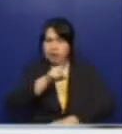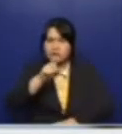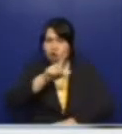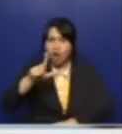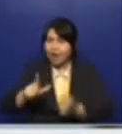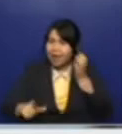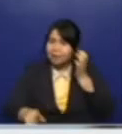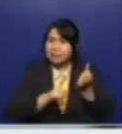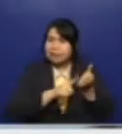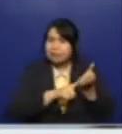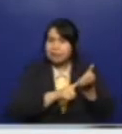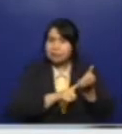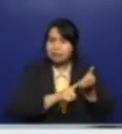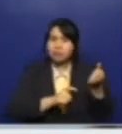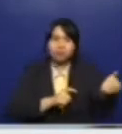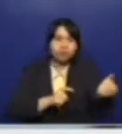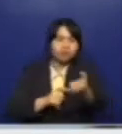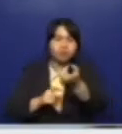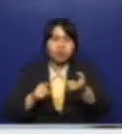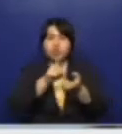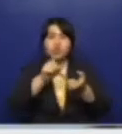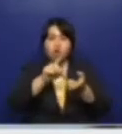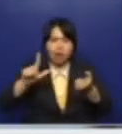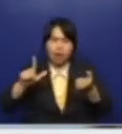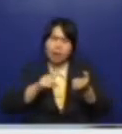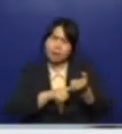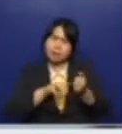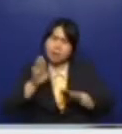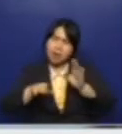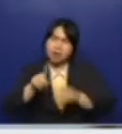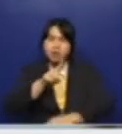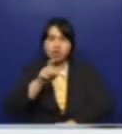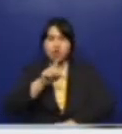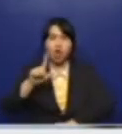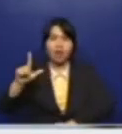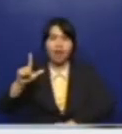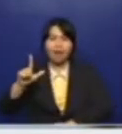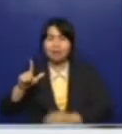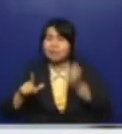ธานประมาณ100ล้านเครื่อง